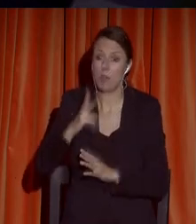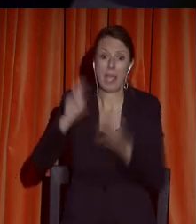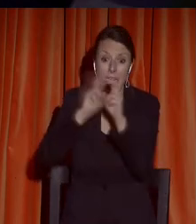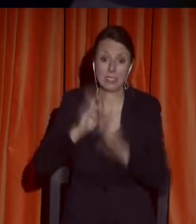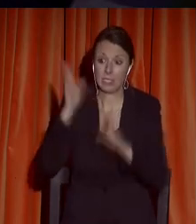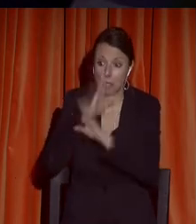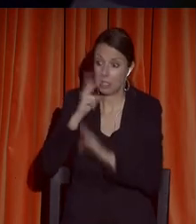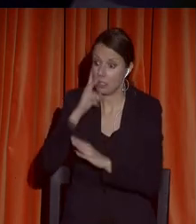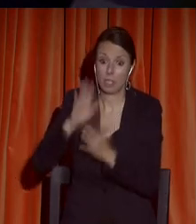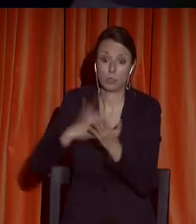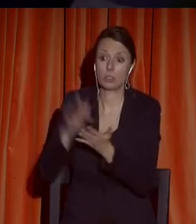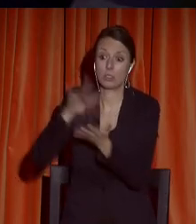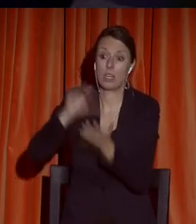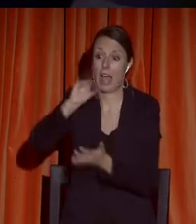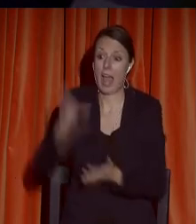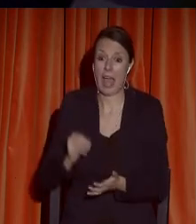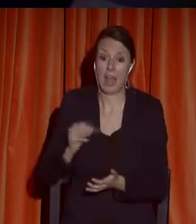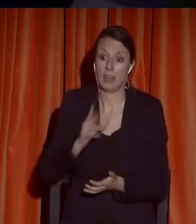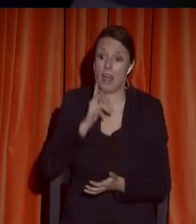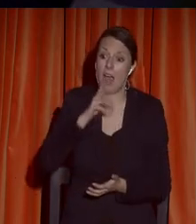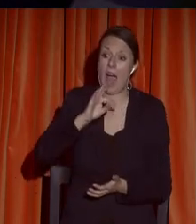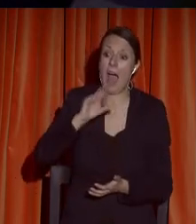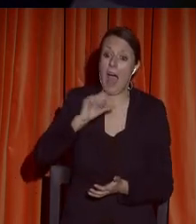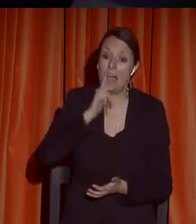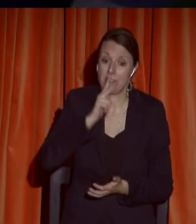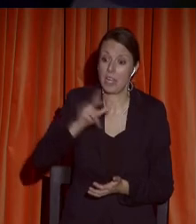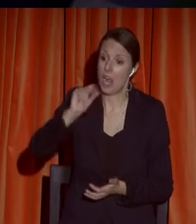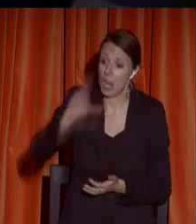że roczna fala migrantów z Afryki będzie wynosiła